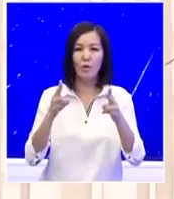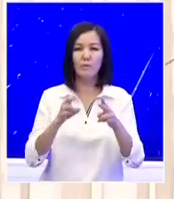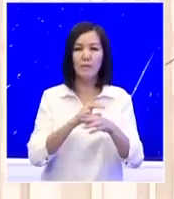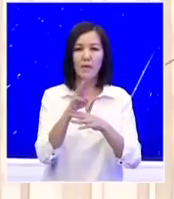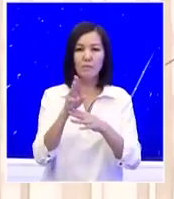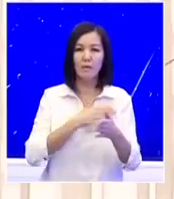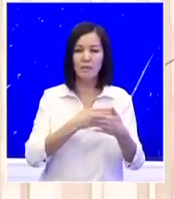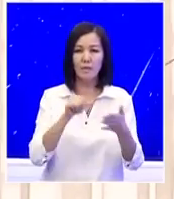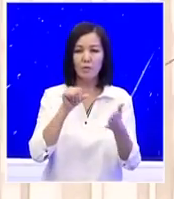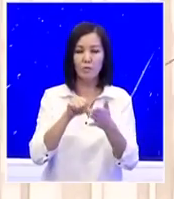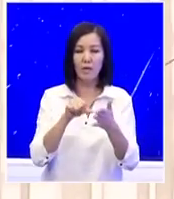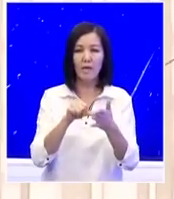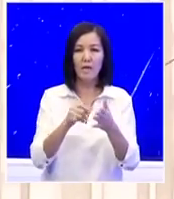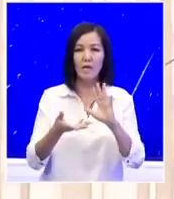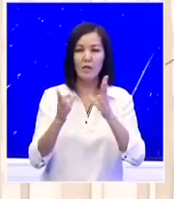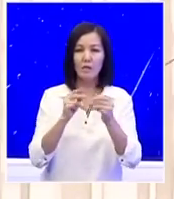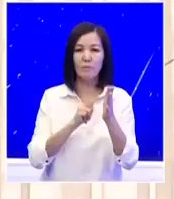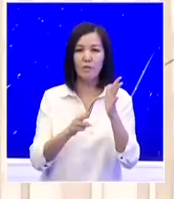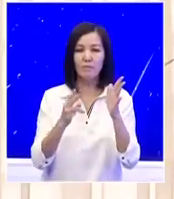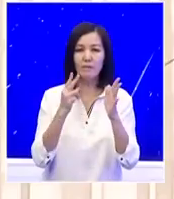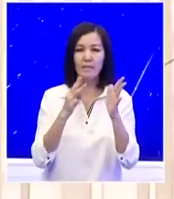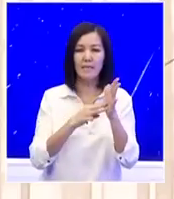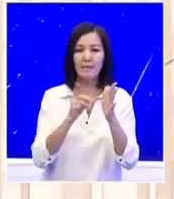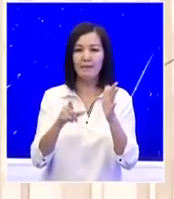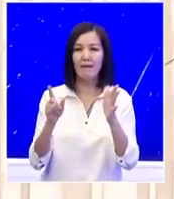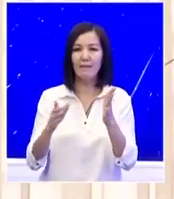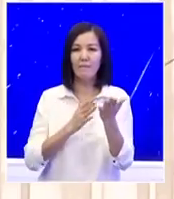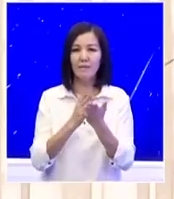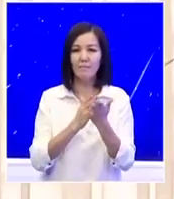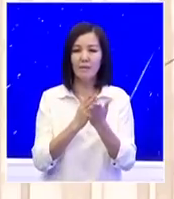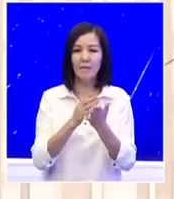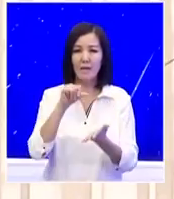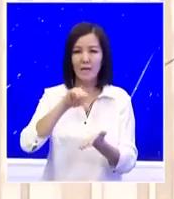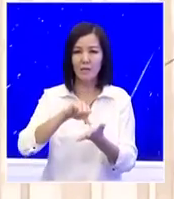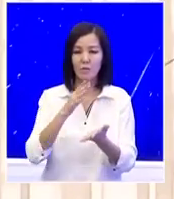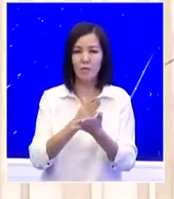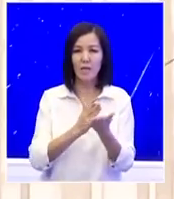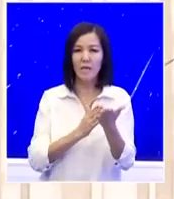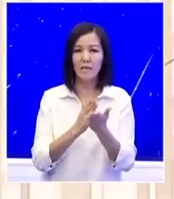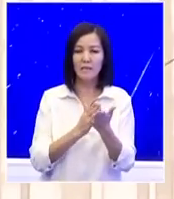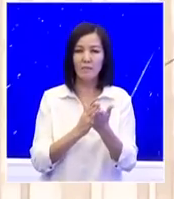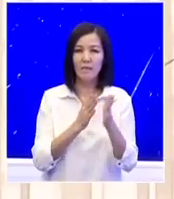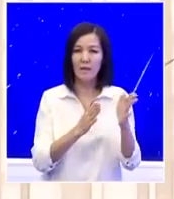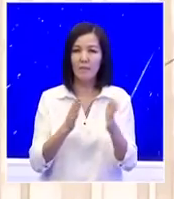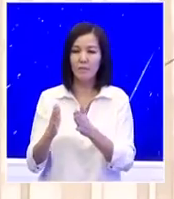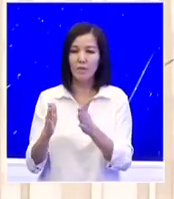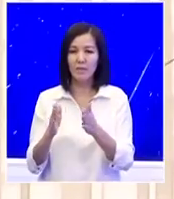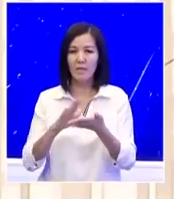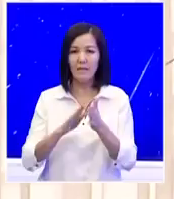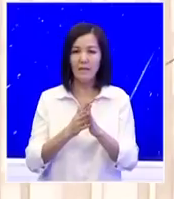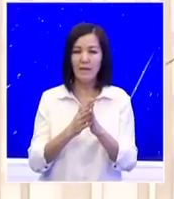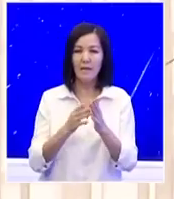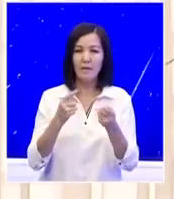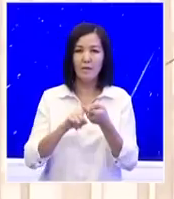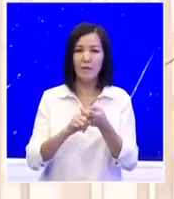етуге атсалысуда. Жалпы 78 адам қызметке шақырылды. Олардың қызметі қалыптасқан жағдайда на